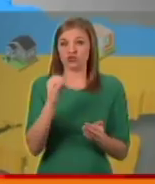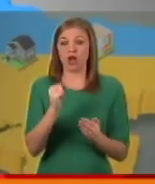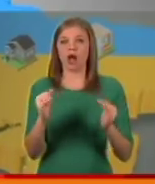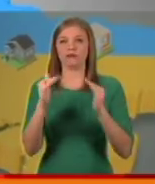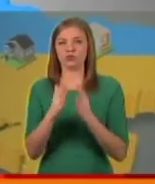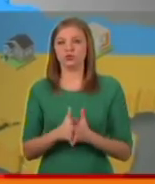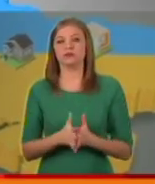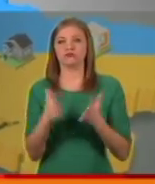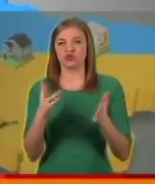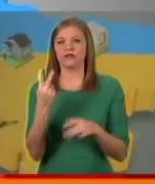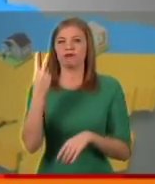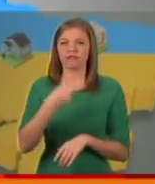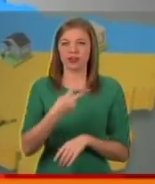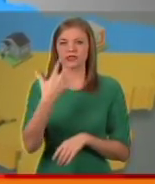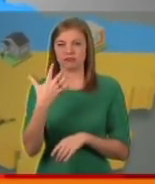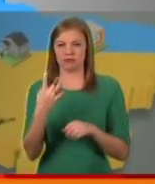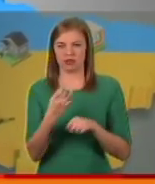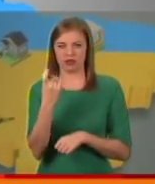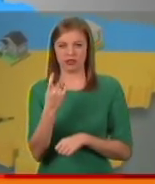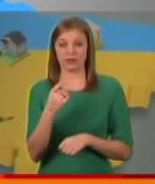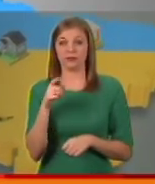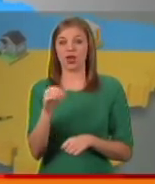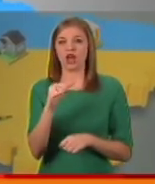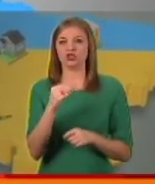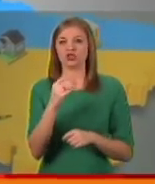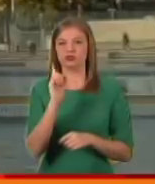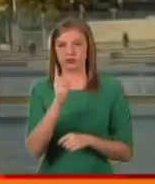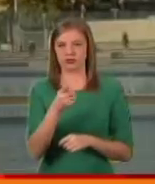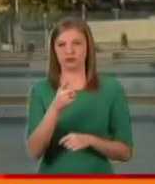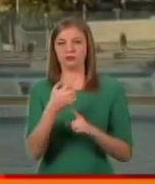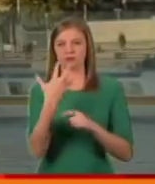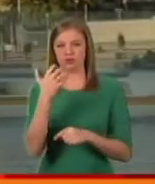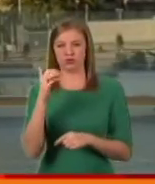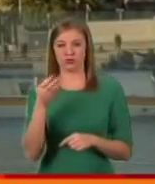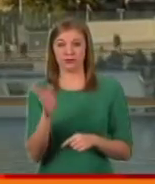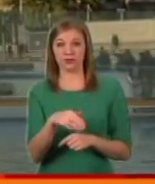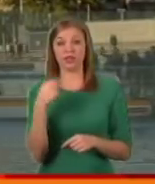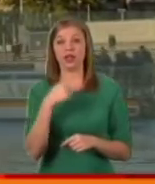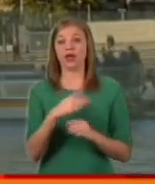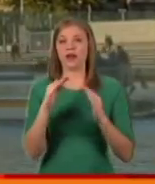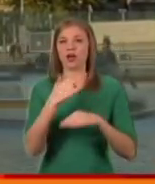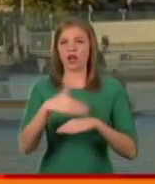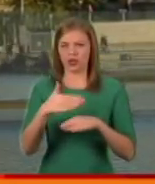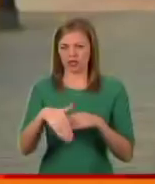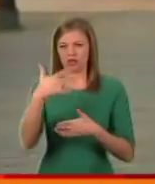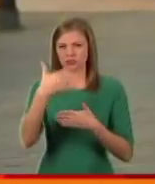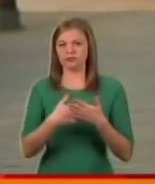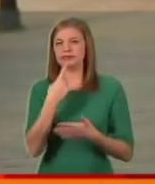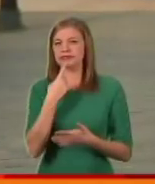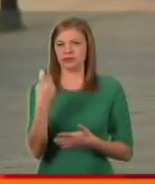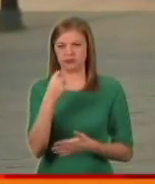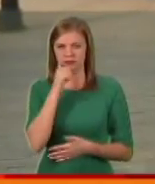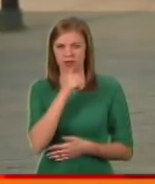притулків більше у 25-ро. Їх аж півтисячі. У Швеції адреси притулків тримають у